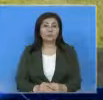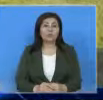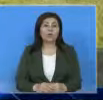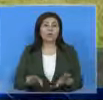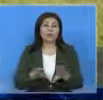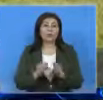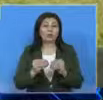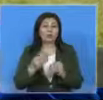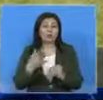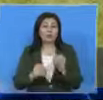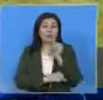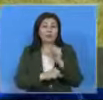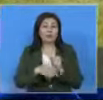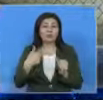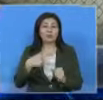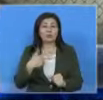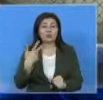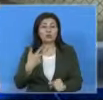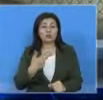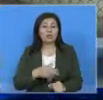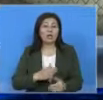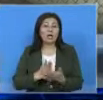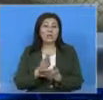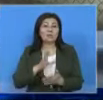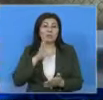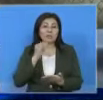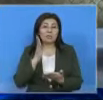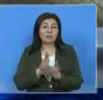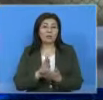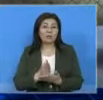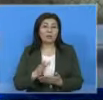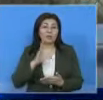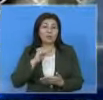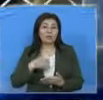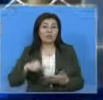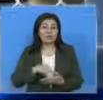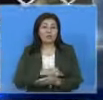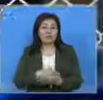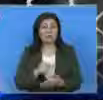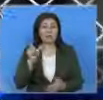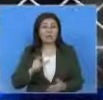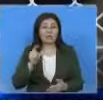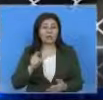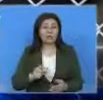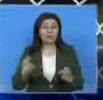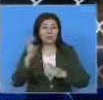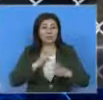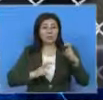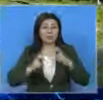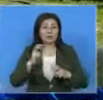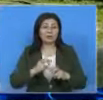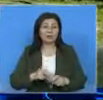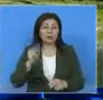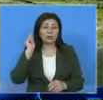Мұнда 15 маман, 33 қызметтік ит бар. Иттер есірткі, жарылғыш зат пен адам іздеуге және патрульдік бақылау жұмыстарына